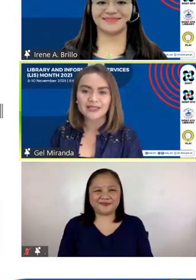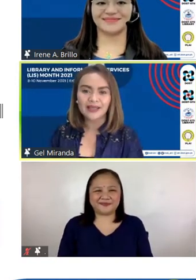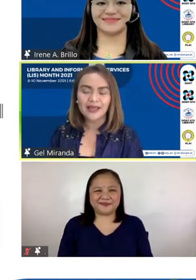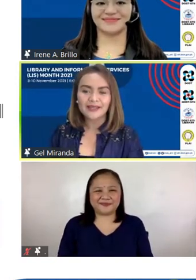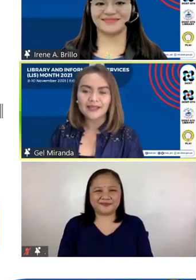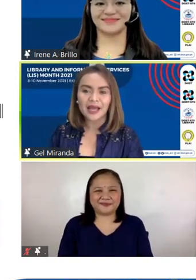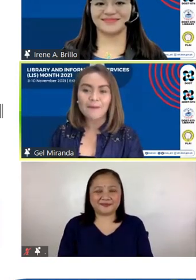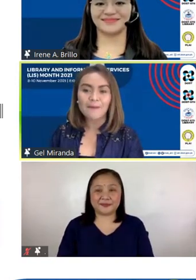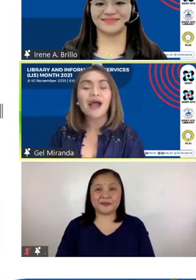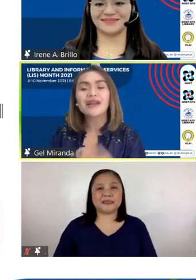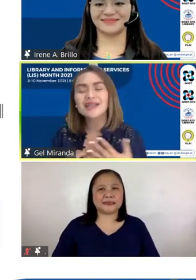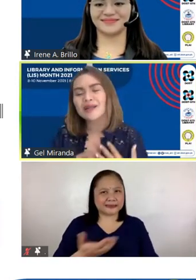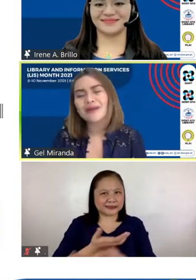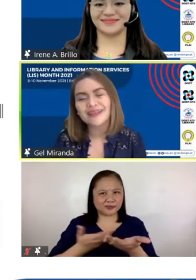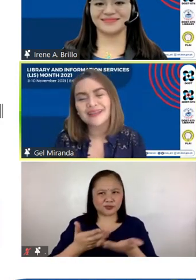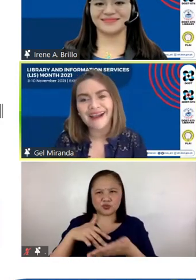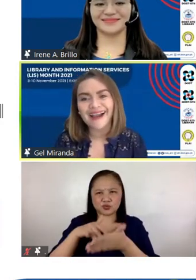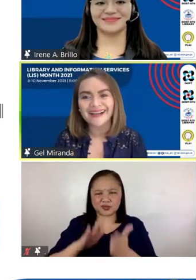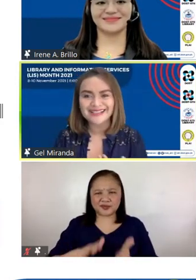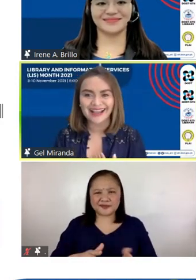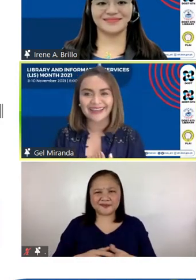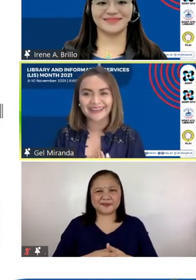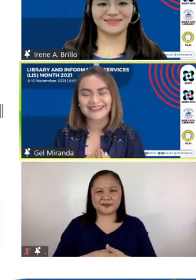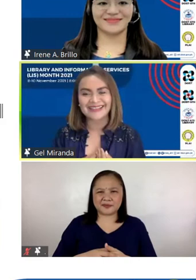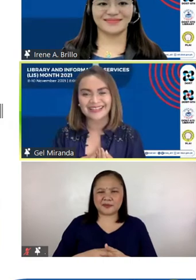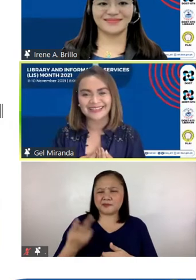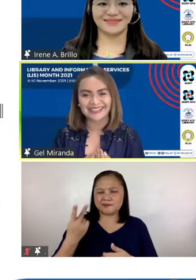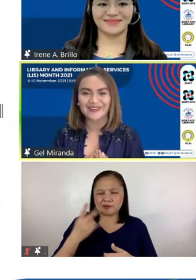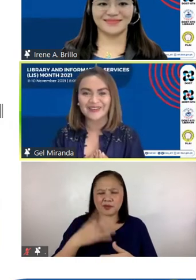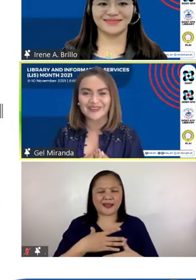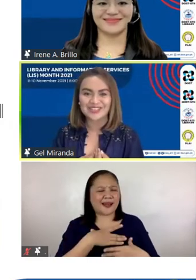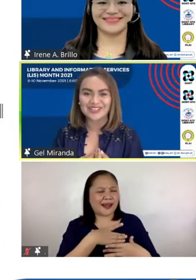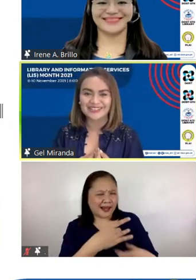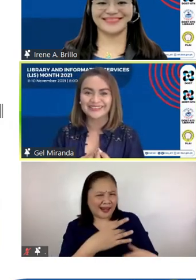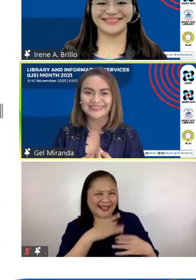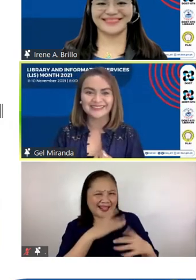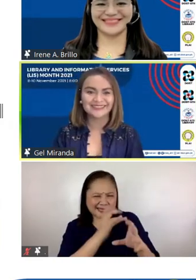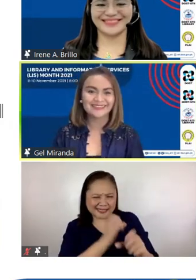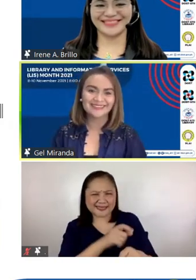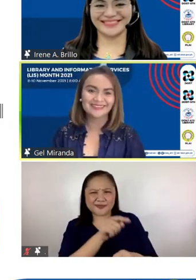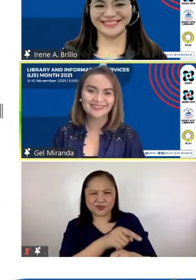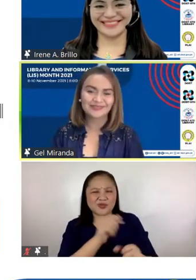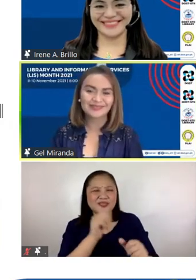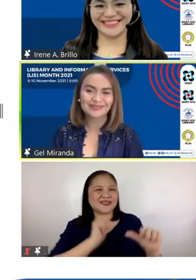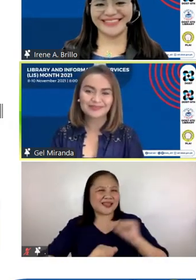Ma-engage pa natin yung mga students na mahalin naman nila ang science and technology.